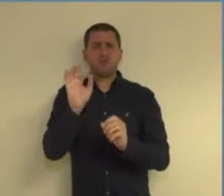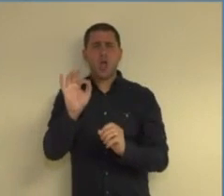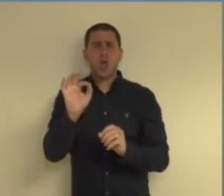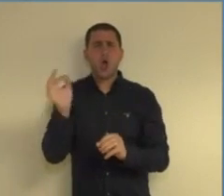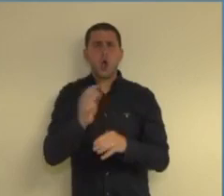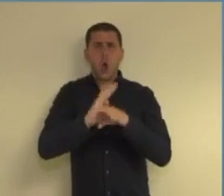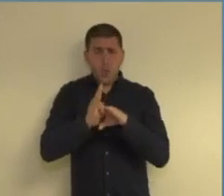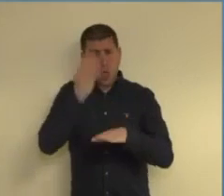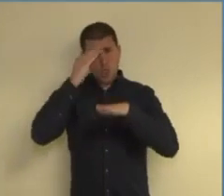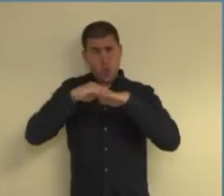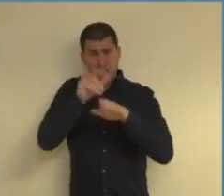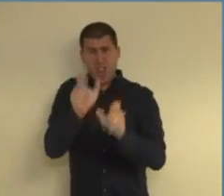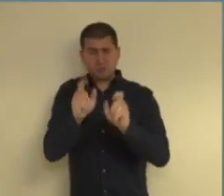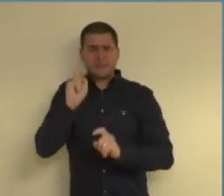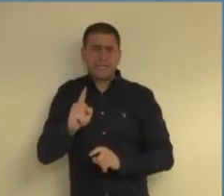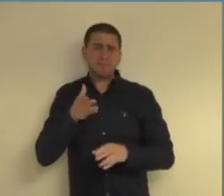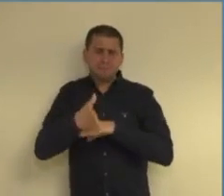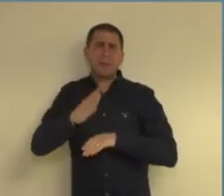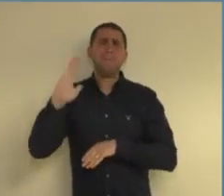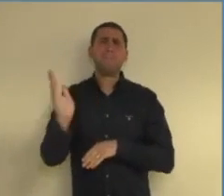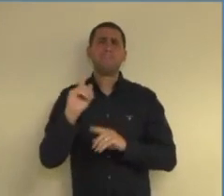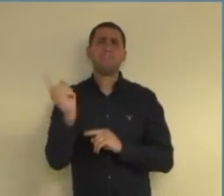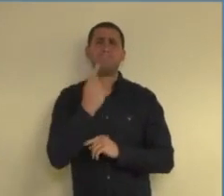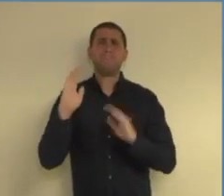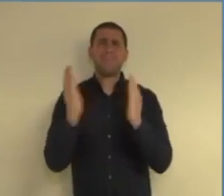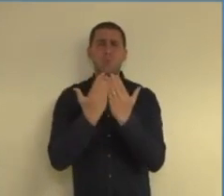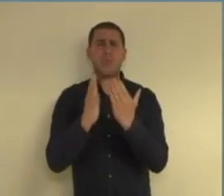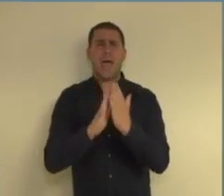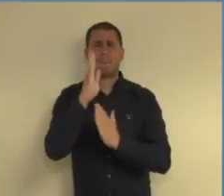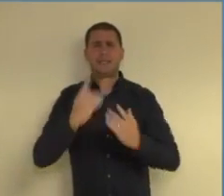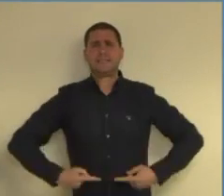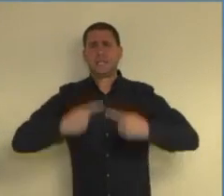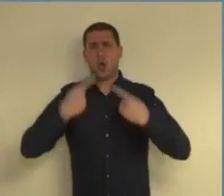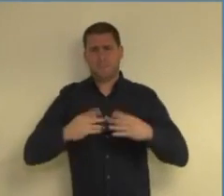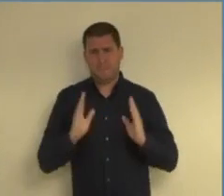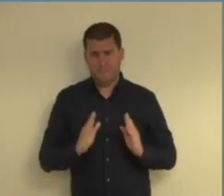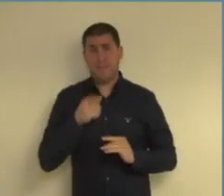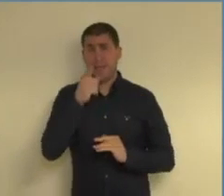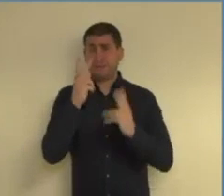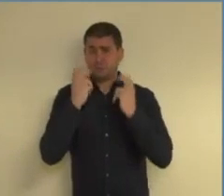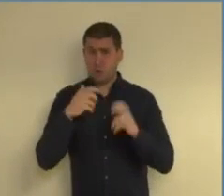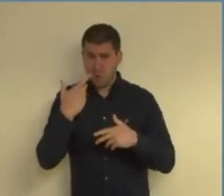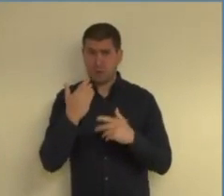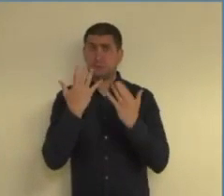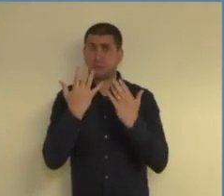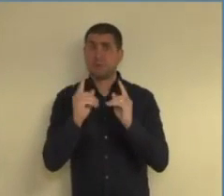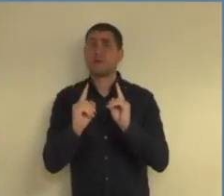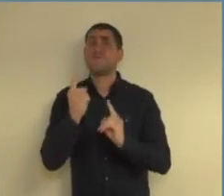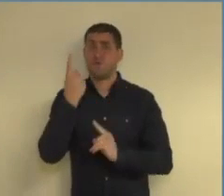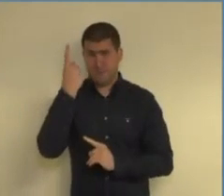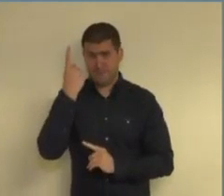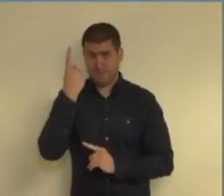נודיע לאנשים אלה להיכנס לבידוד של 14 יום. אלה צפויים להיות מספרים גדולים,